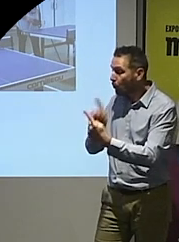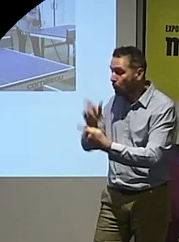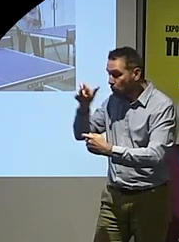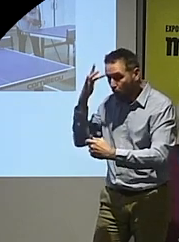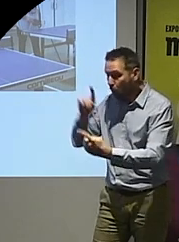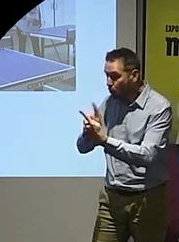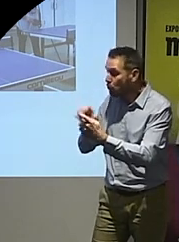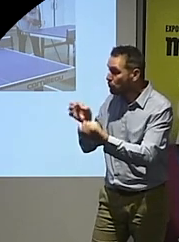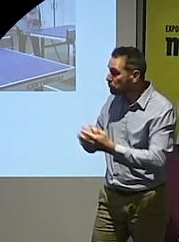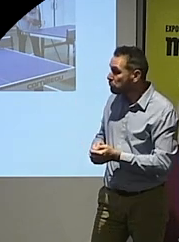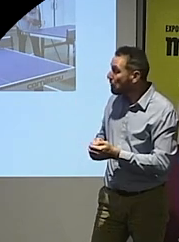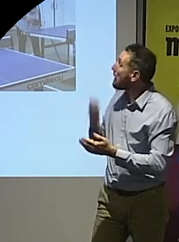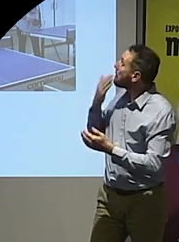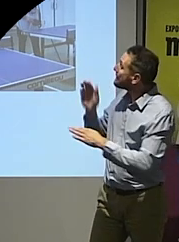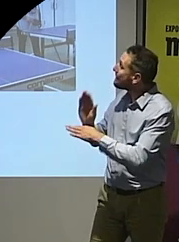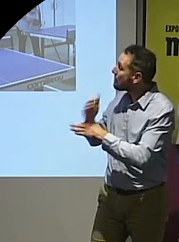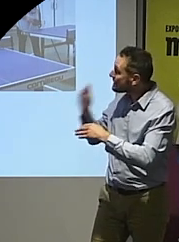Ok, bah je te remercie.